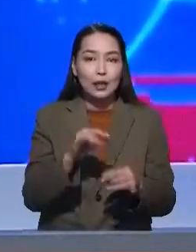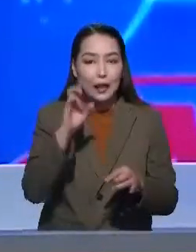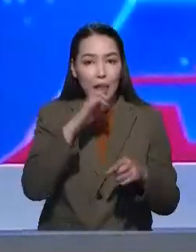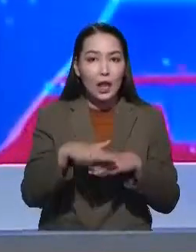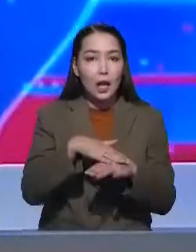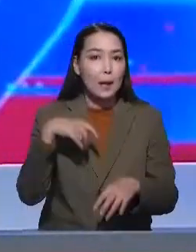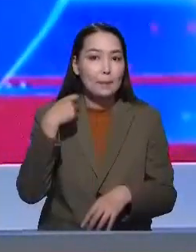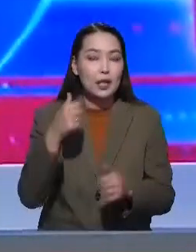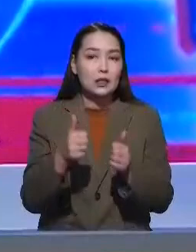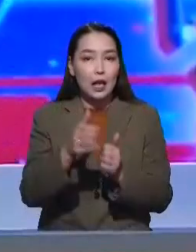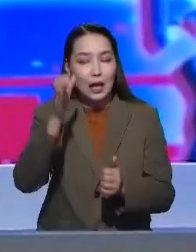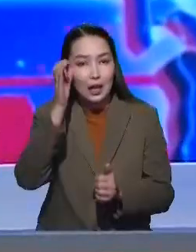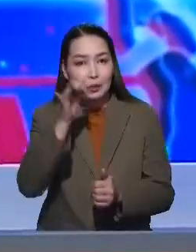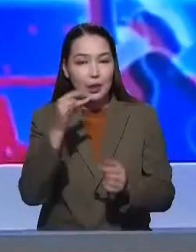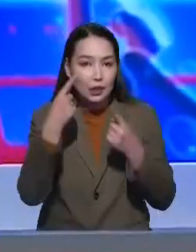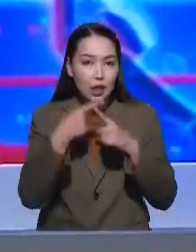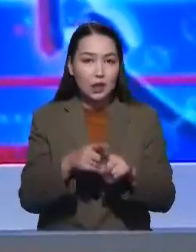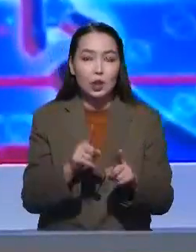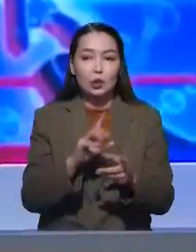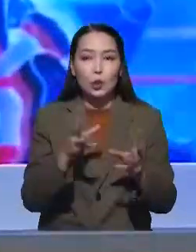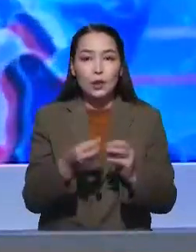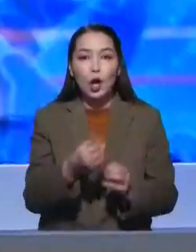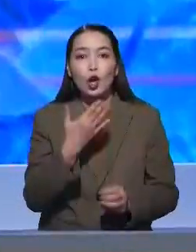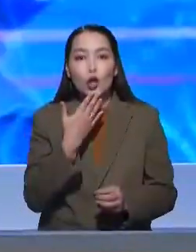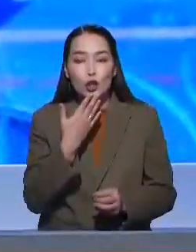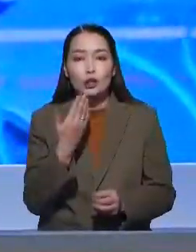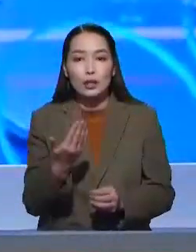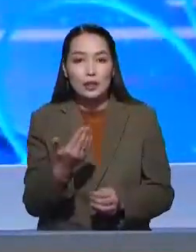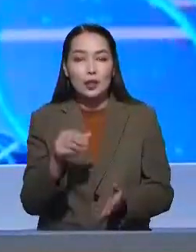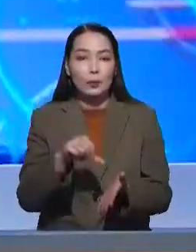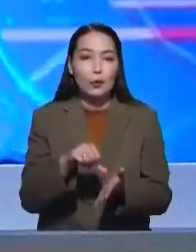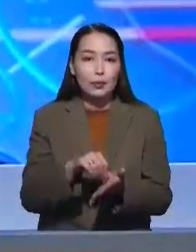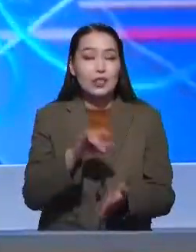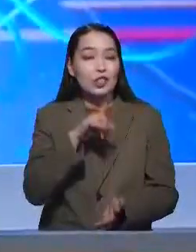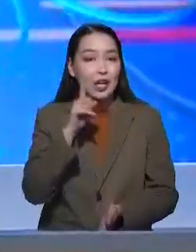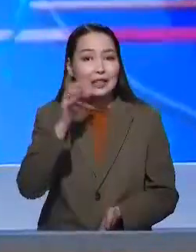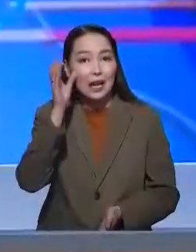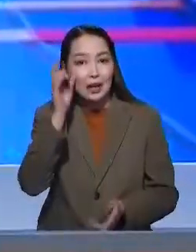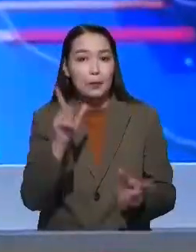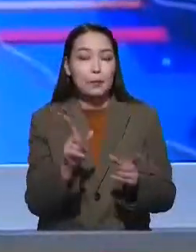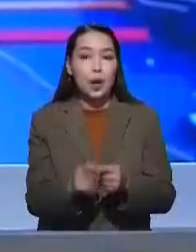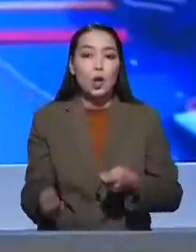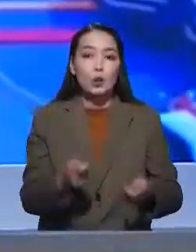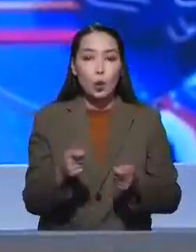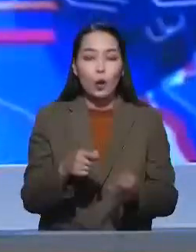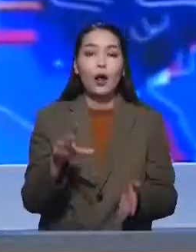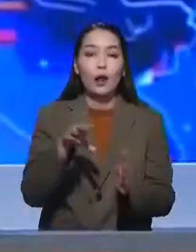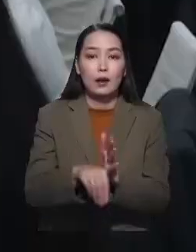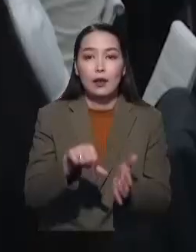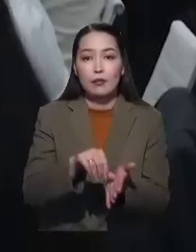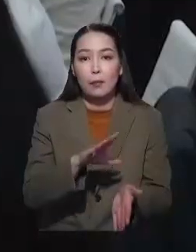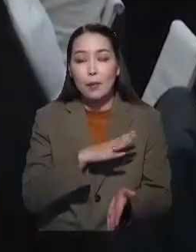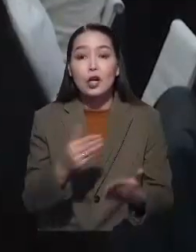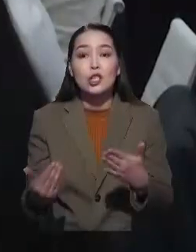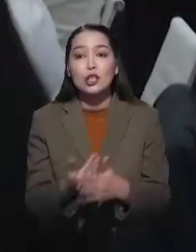prezidenti janındağı Gılım және Teknologiyalar jöndегі Ulttık Kengesinin müşeleri және Jas Gılımdar Birlestiginin төрағалары кірді.